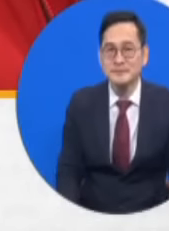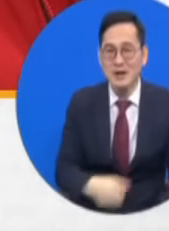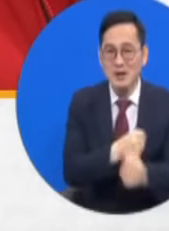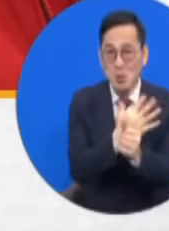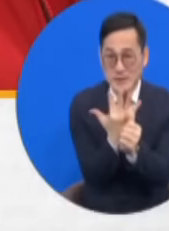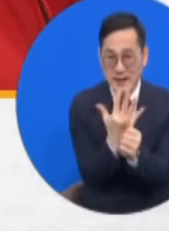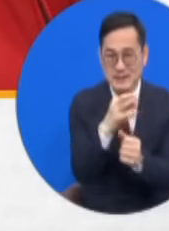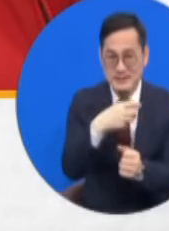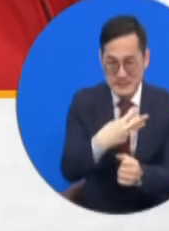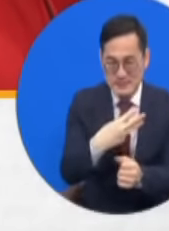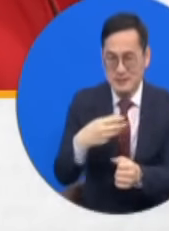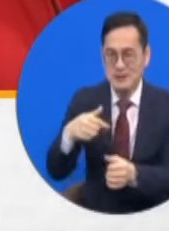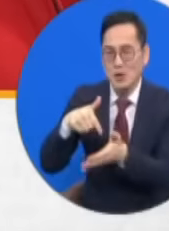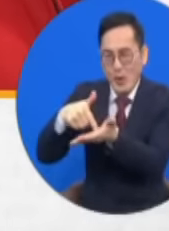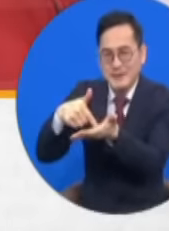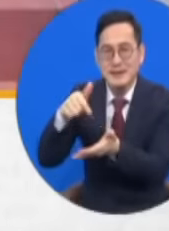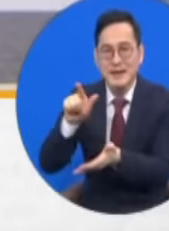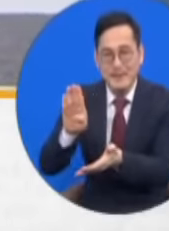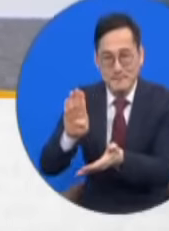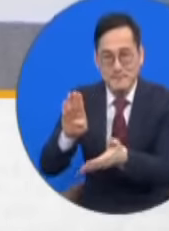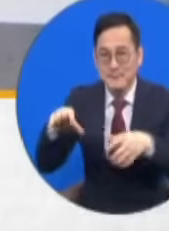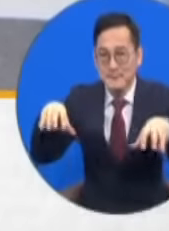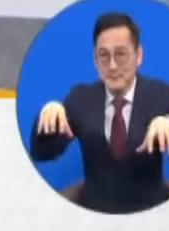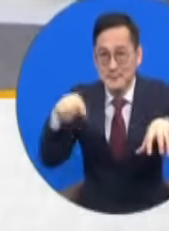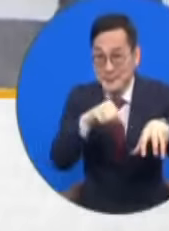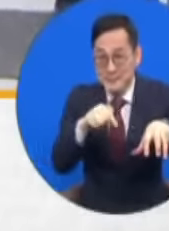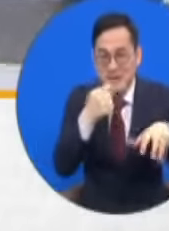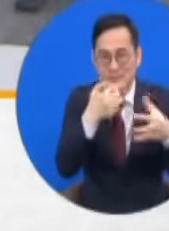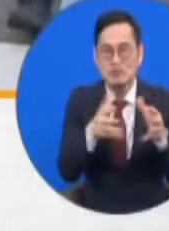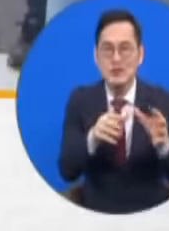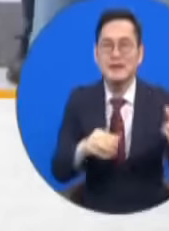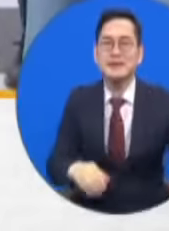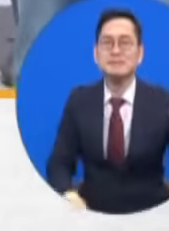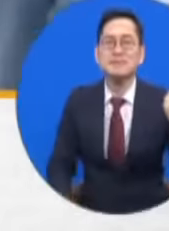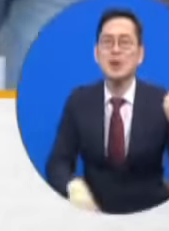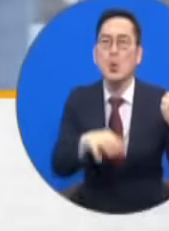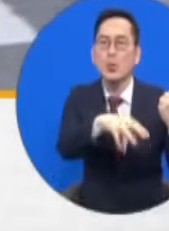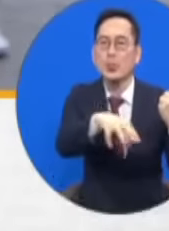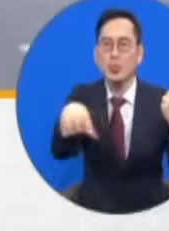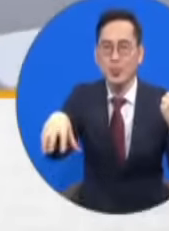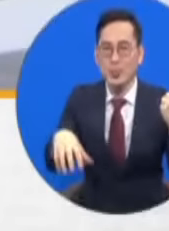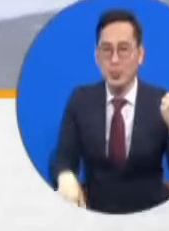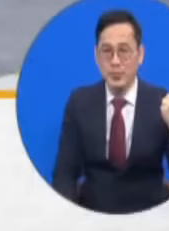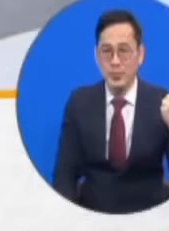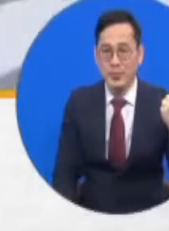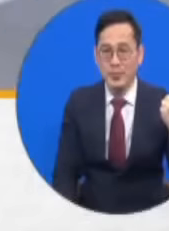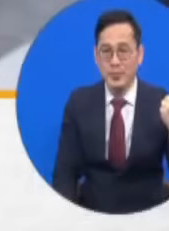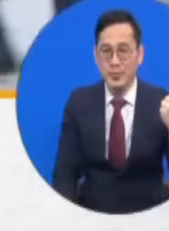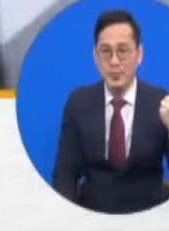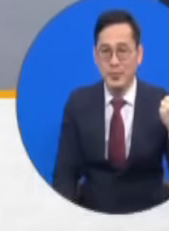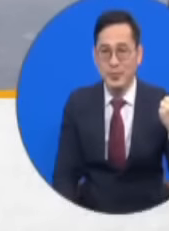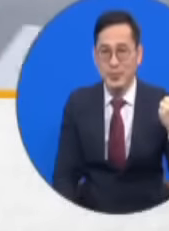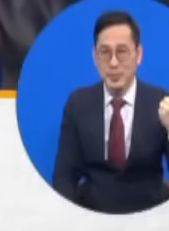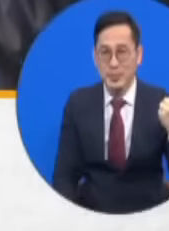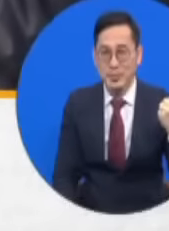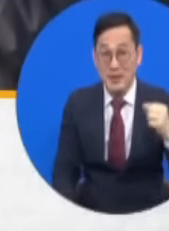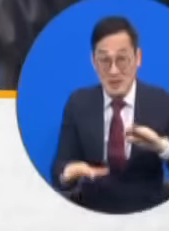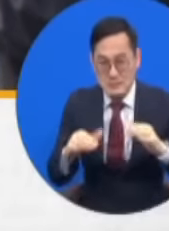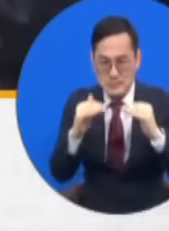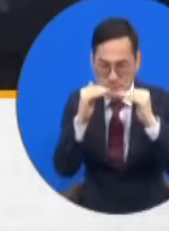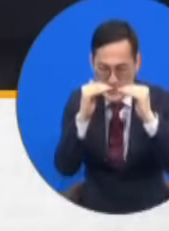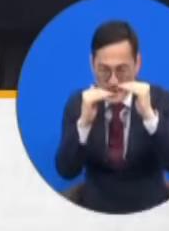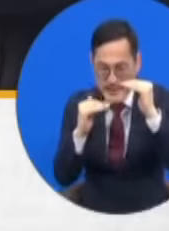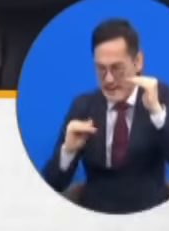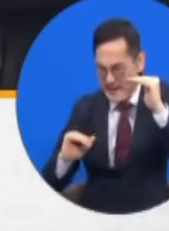광진갑을 봤잖아요. 그런데 이곳은 이전에 민주당이 승리했던 지역입니다. 그런데 저렇게 굉장히